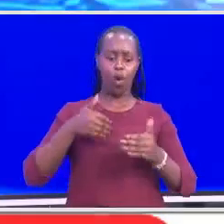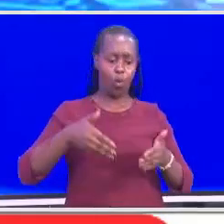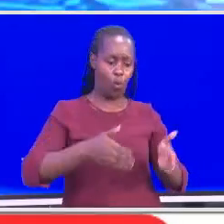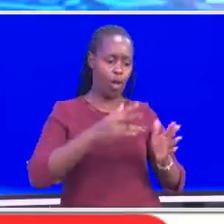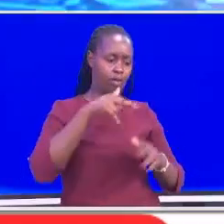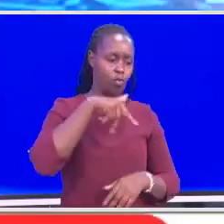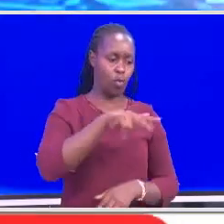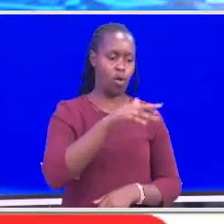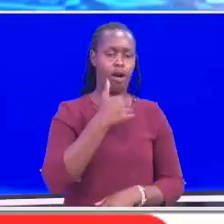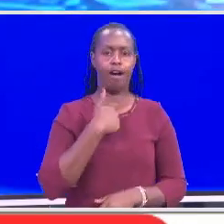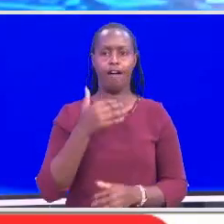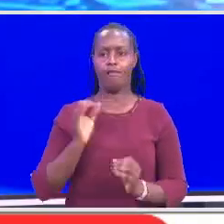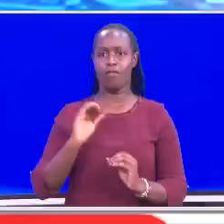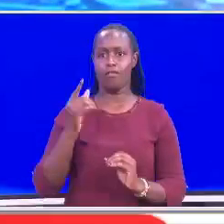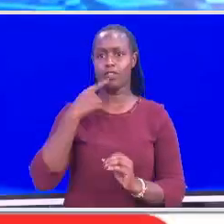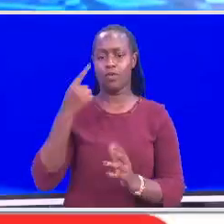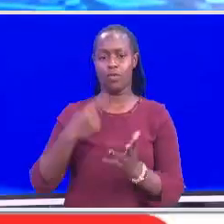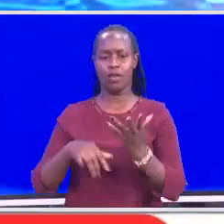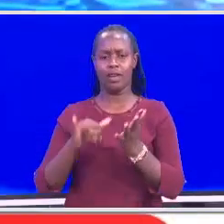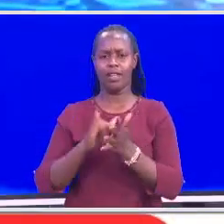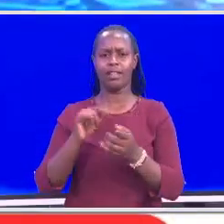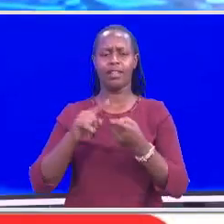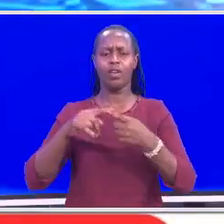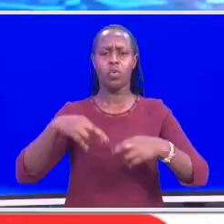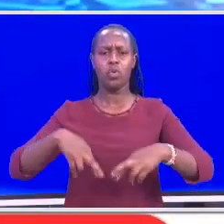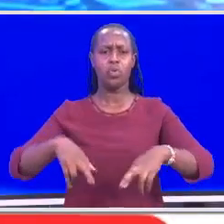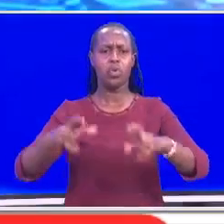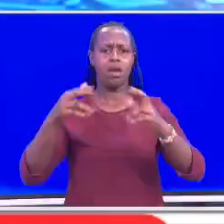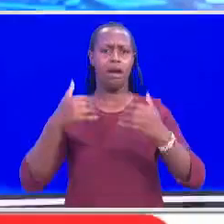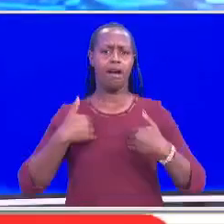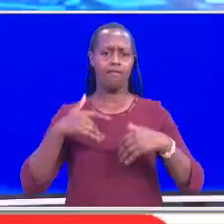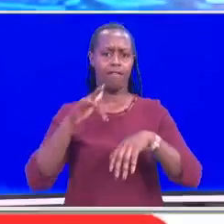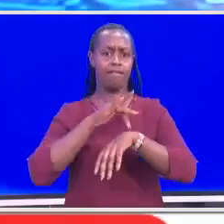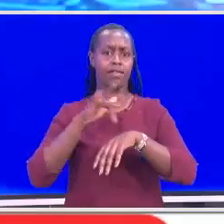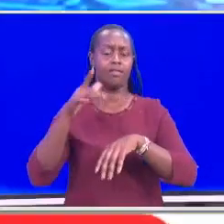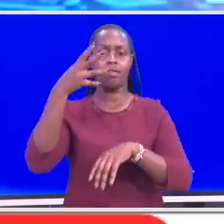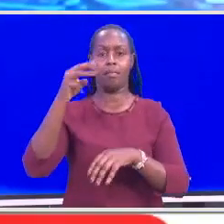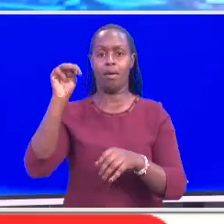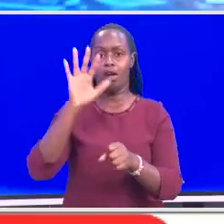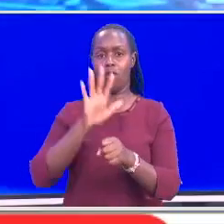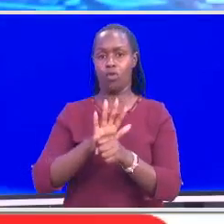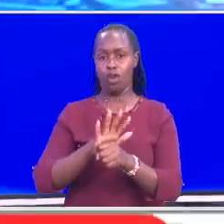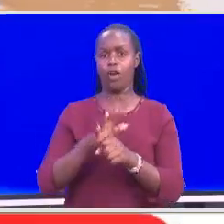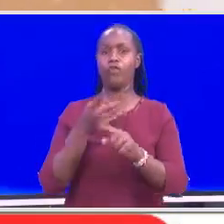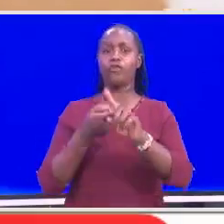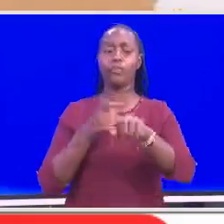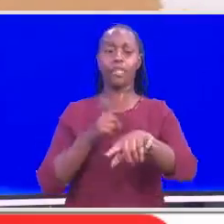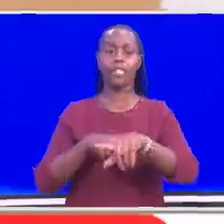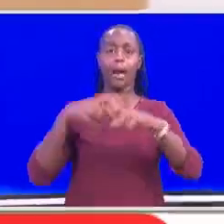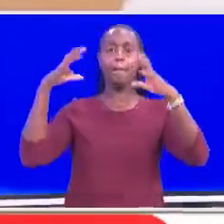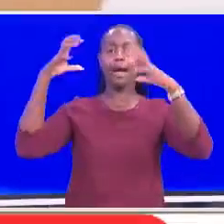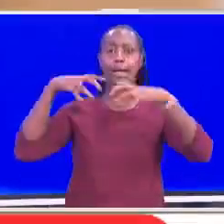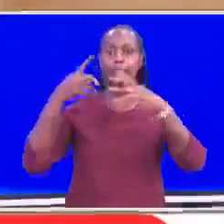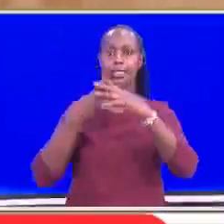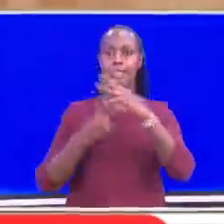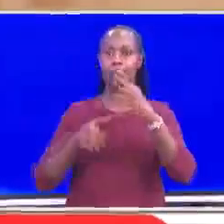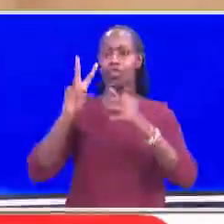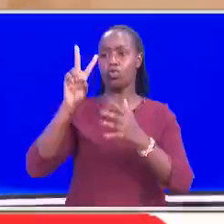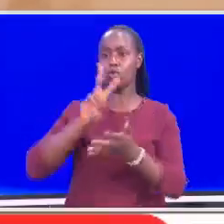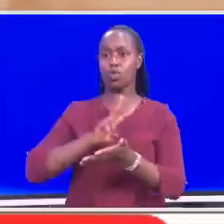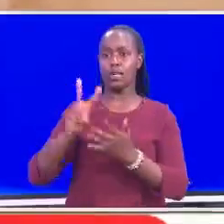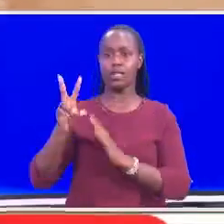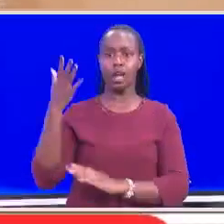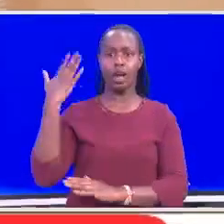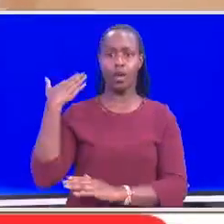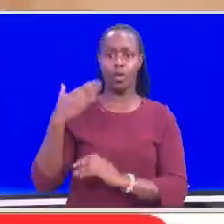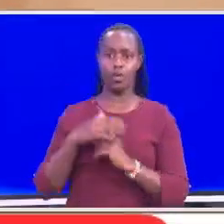kiongezeka kwenye barabara zao tangu mvua hiyo ilipoanza kunyesha wiki mbili zilizopita. Shughuli za kila siku